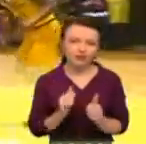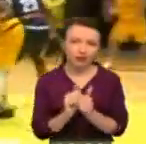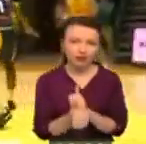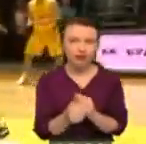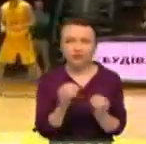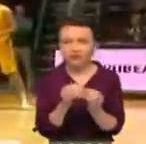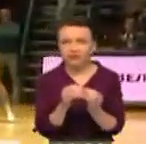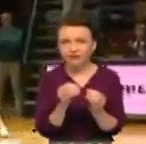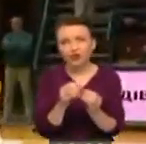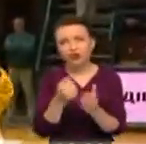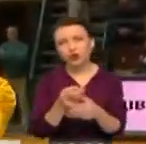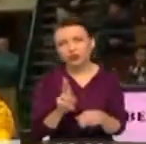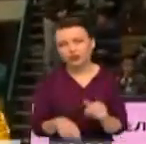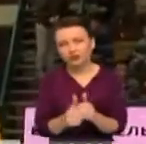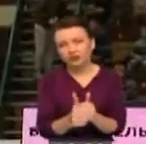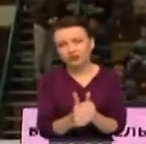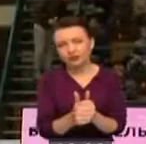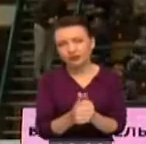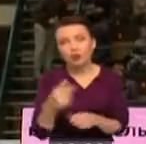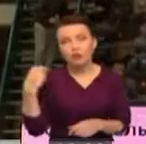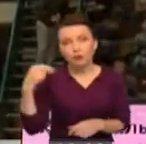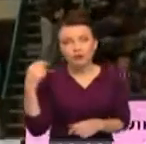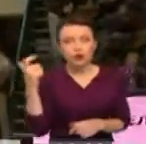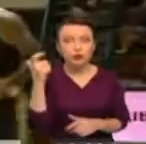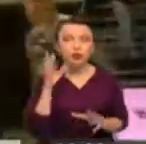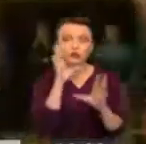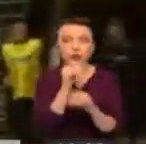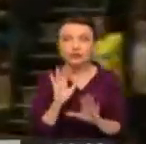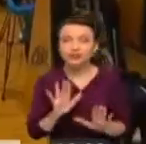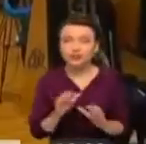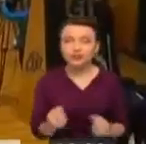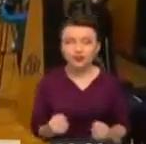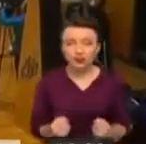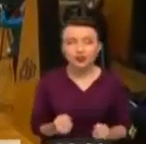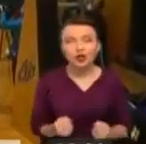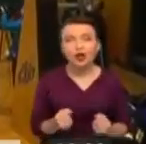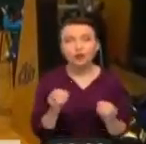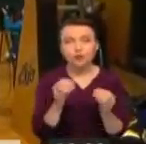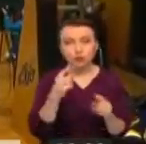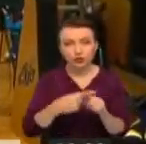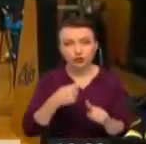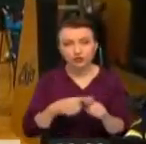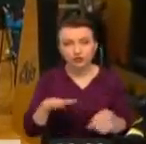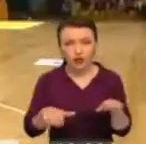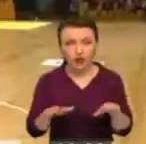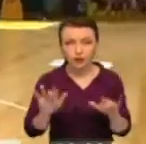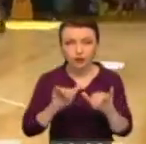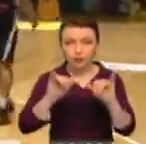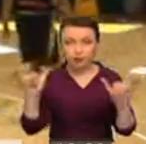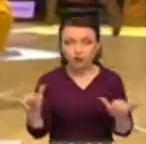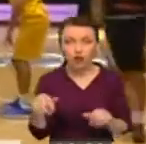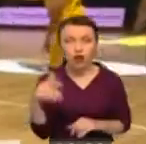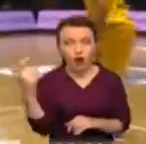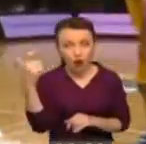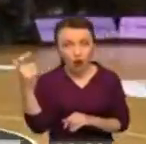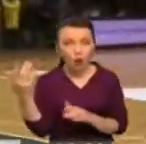до кінця гри. По перерві господарям вдалося не тільки втримати позитивний баланс, а й примножити його. А в гостей, які